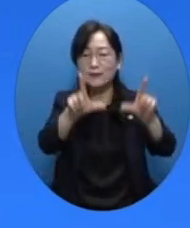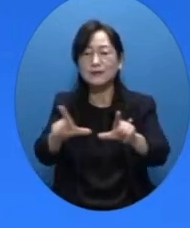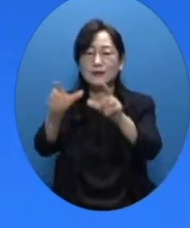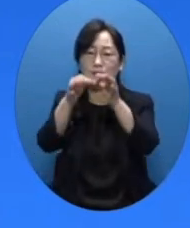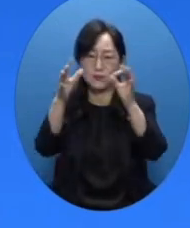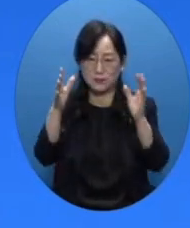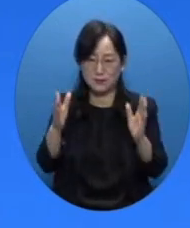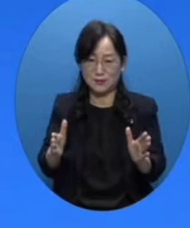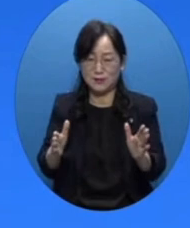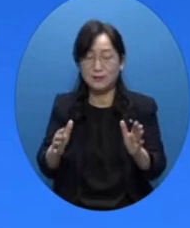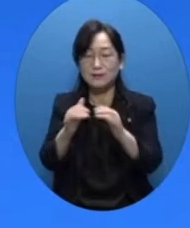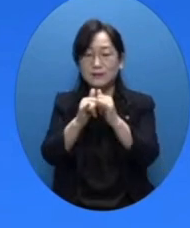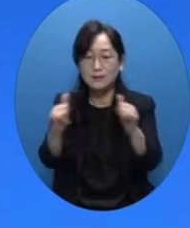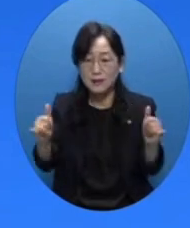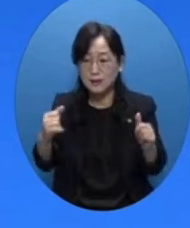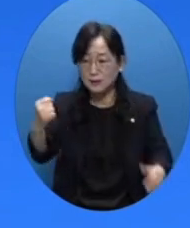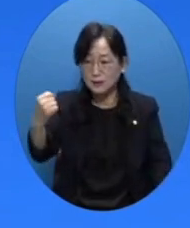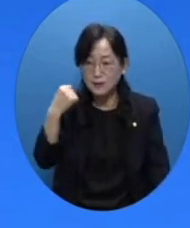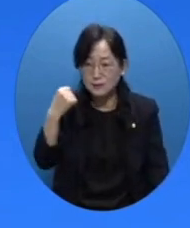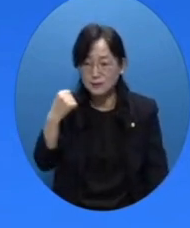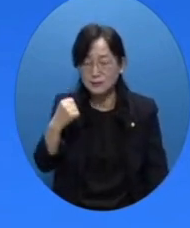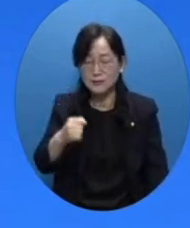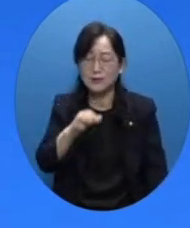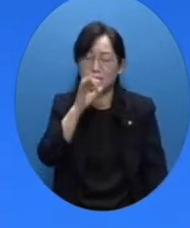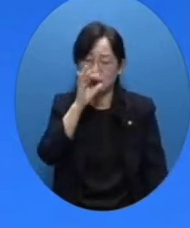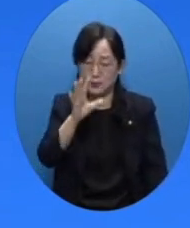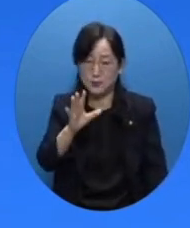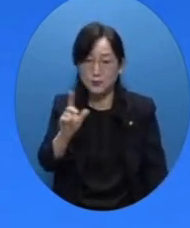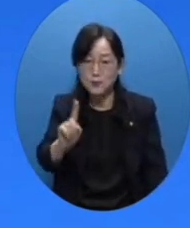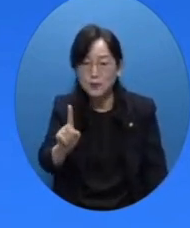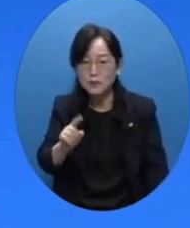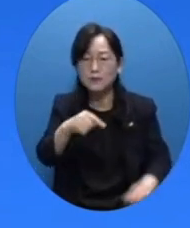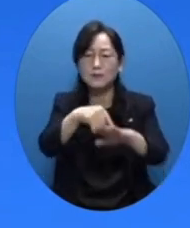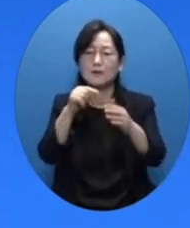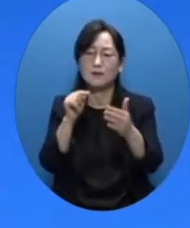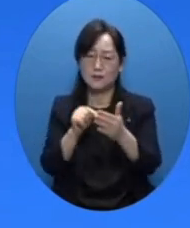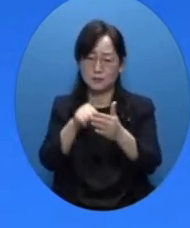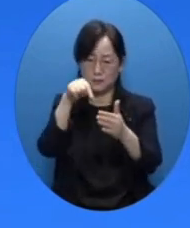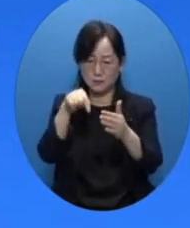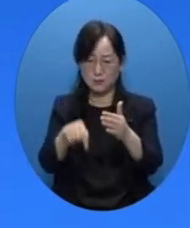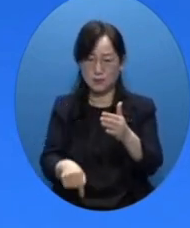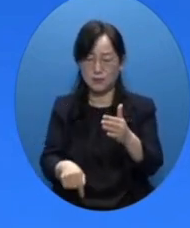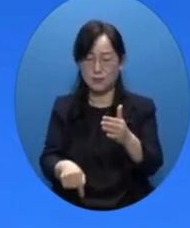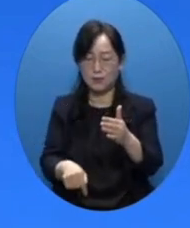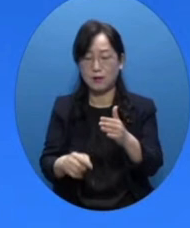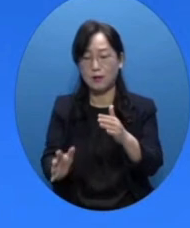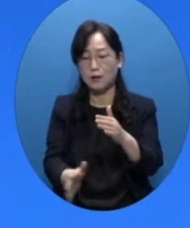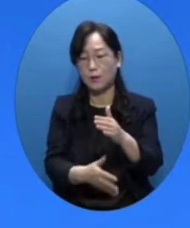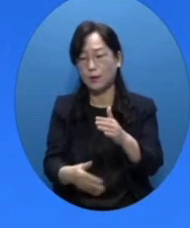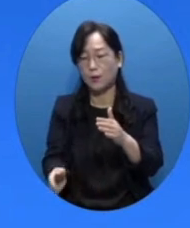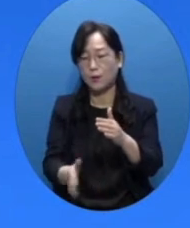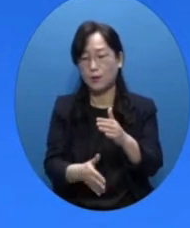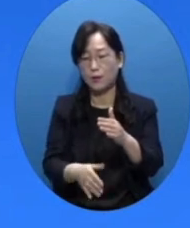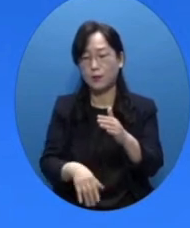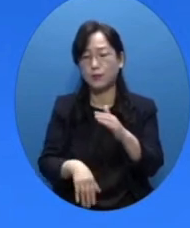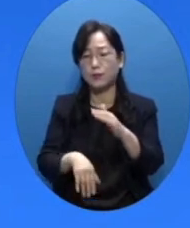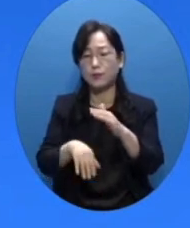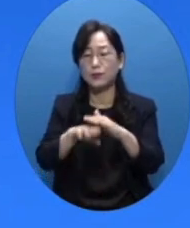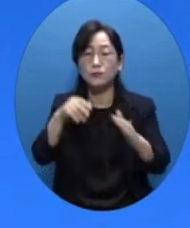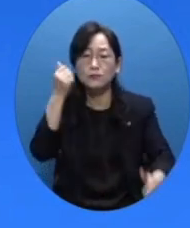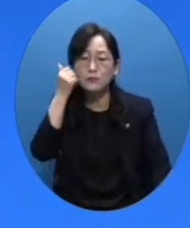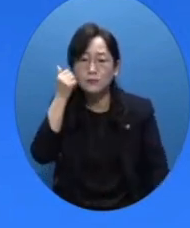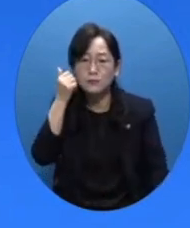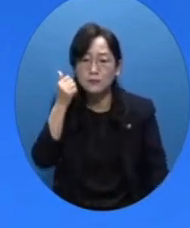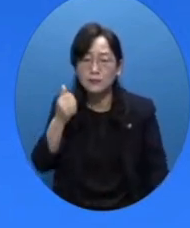우리 인간의 모를 할 수 없는 것이 있는데 그것은 우리 마음의 공허함을 치어는 것입니다 인간의